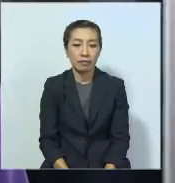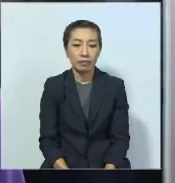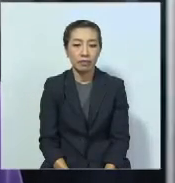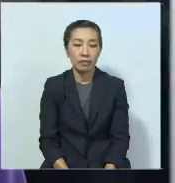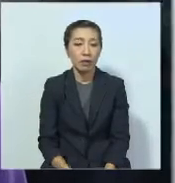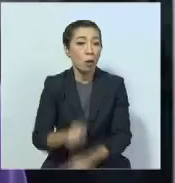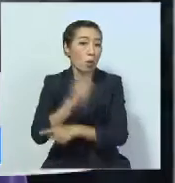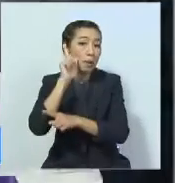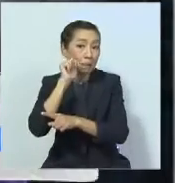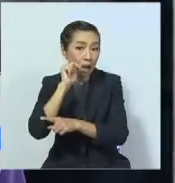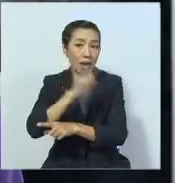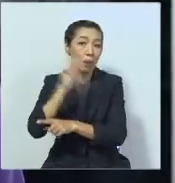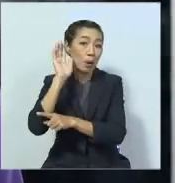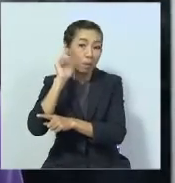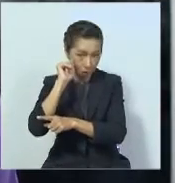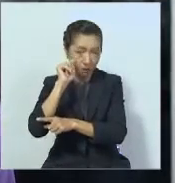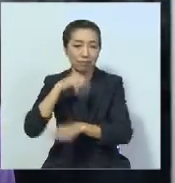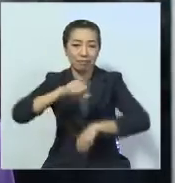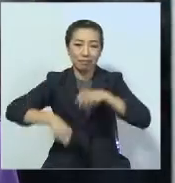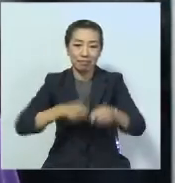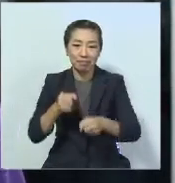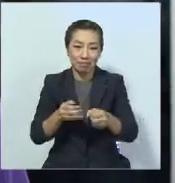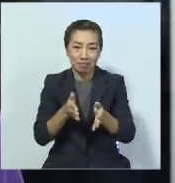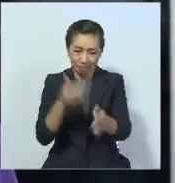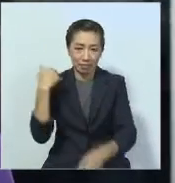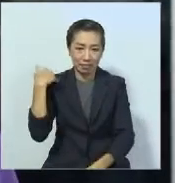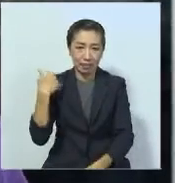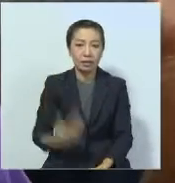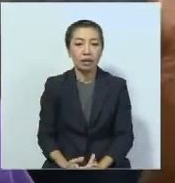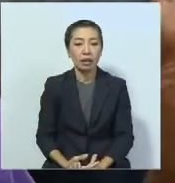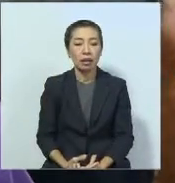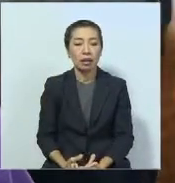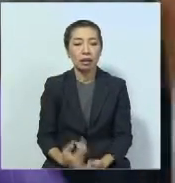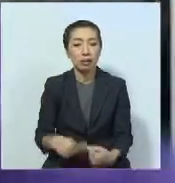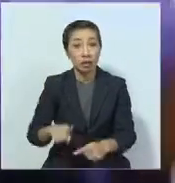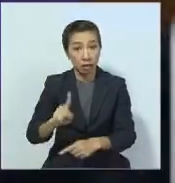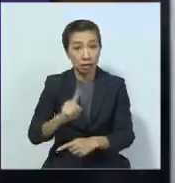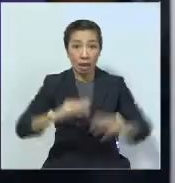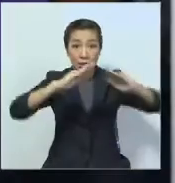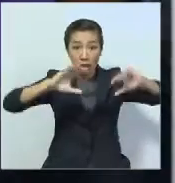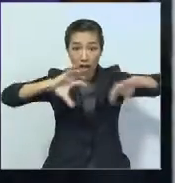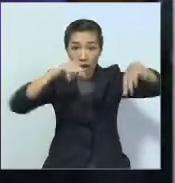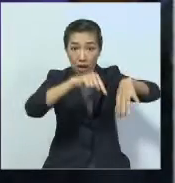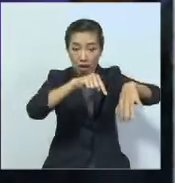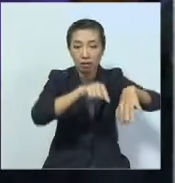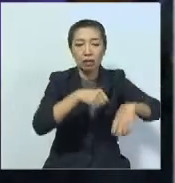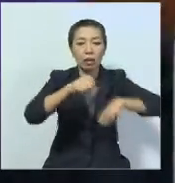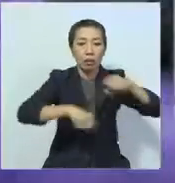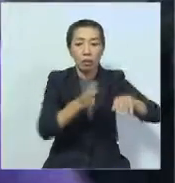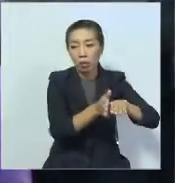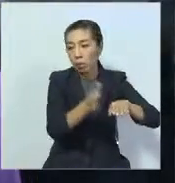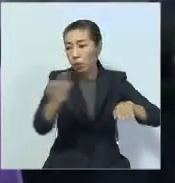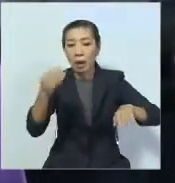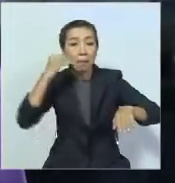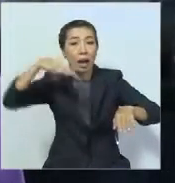วันแม่วันพ่อถึงนะที่วันวาปันจากท่าลากร่างไปตู้น้ำวันพัก